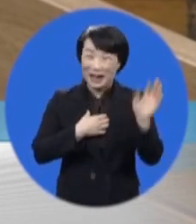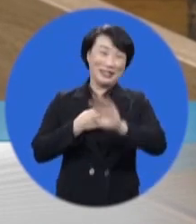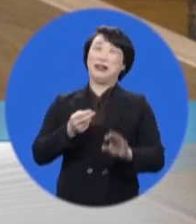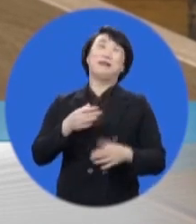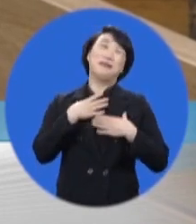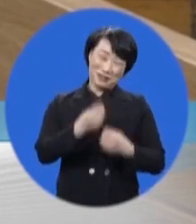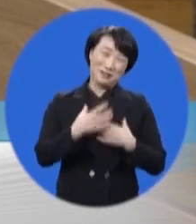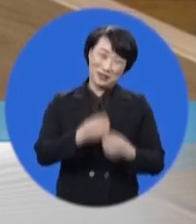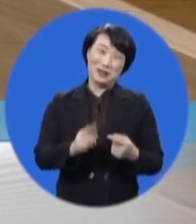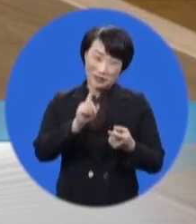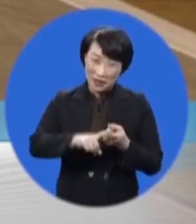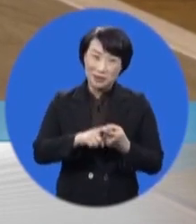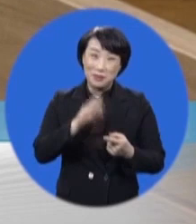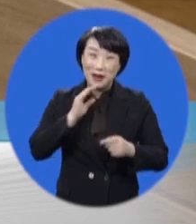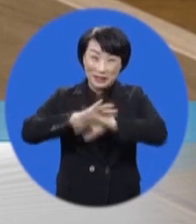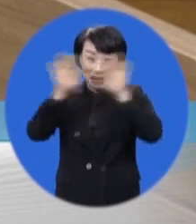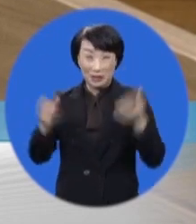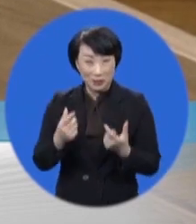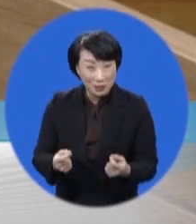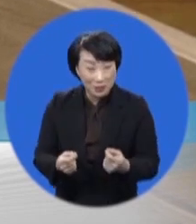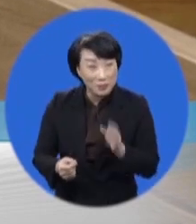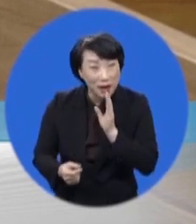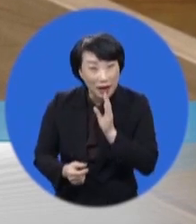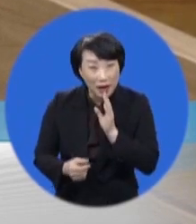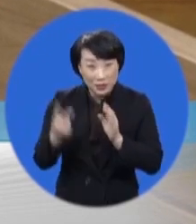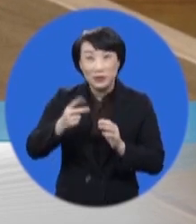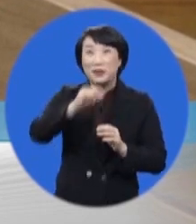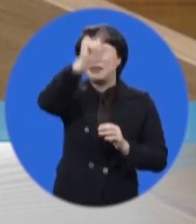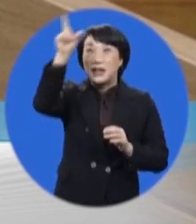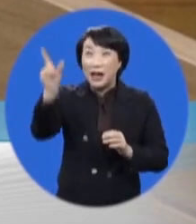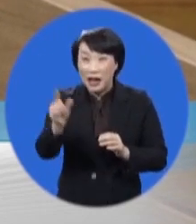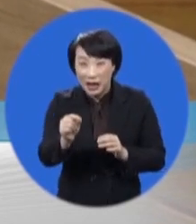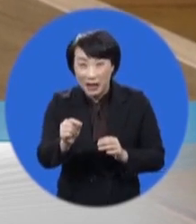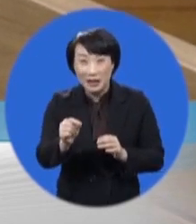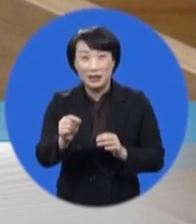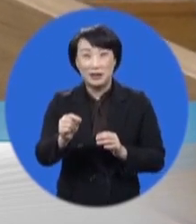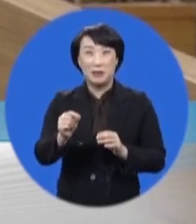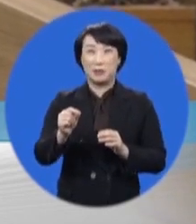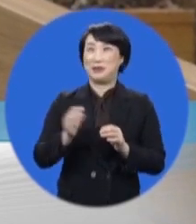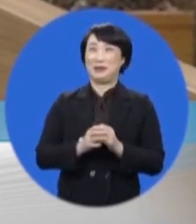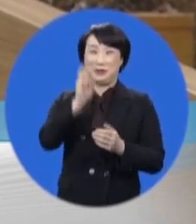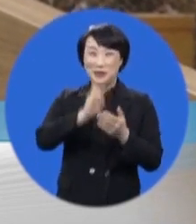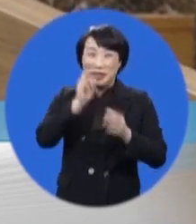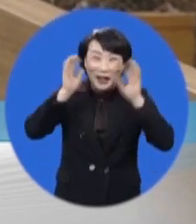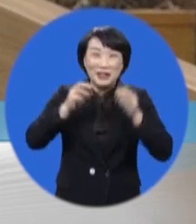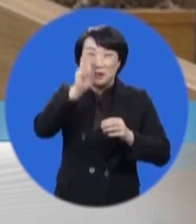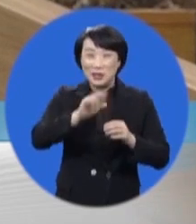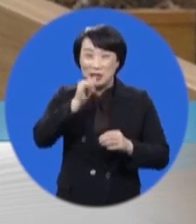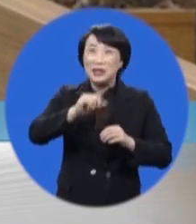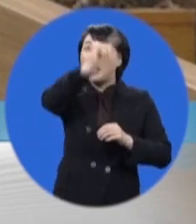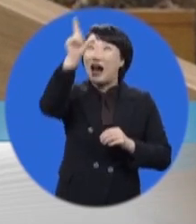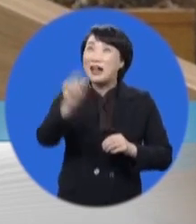그리고 다 낮에와 똑같아요. 그리고 달달 무슨 날